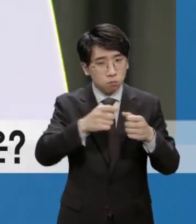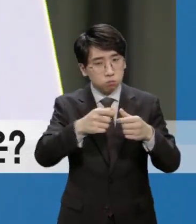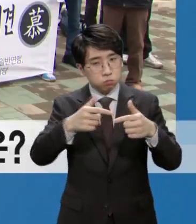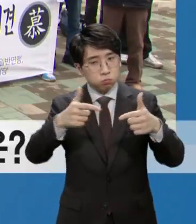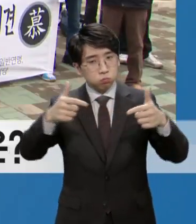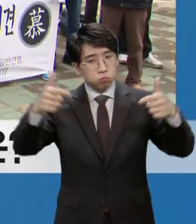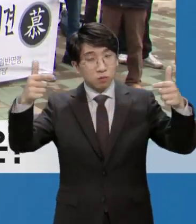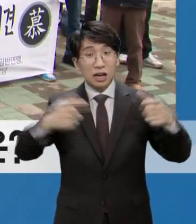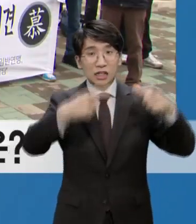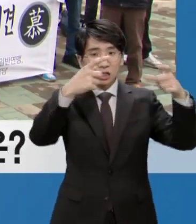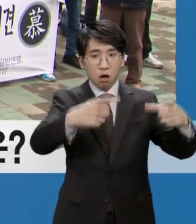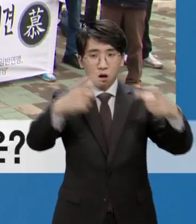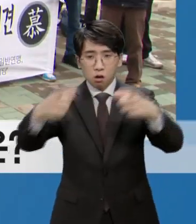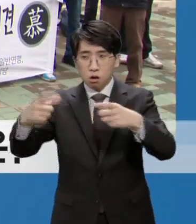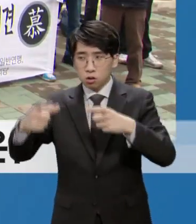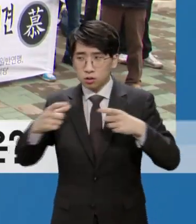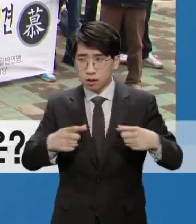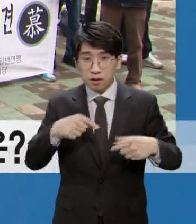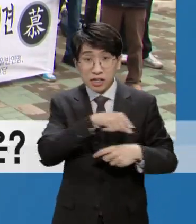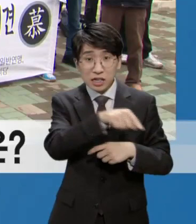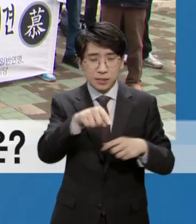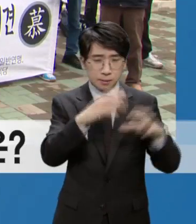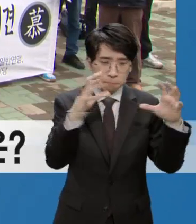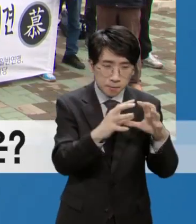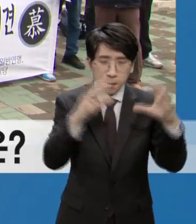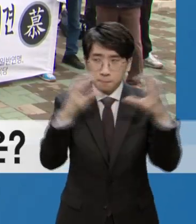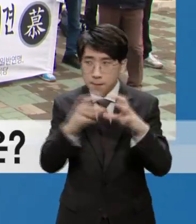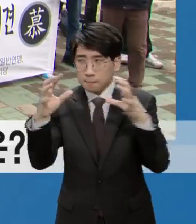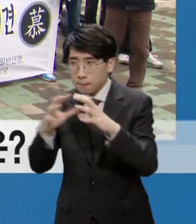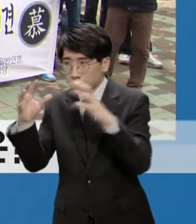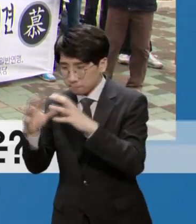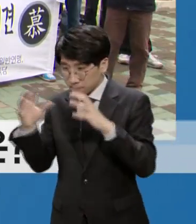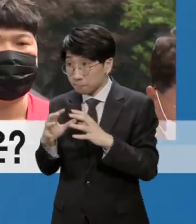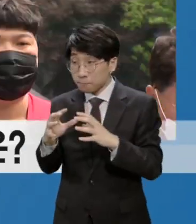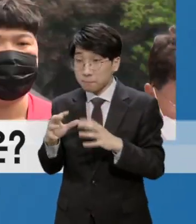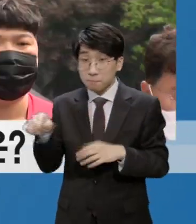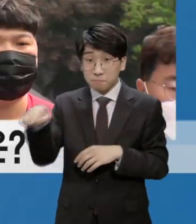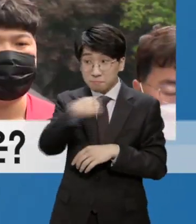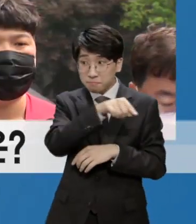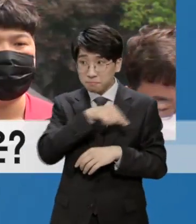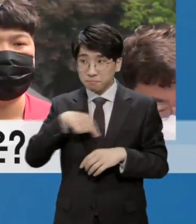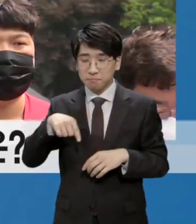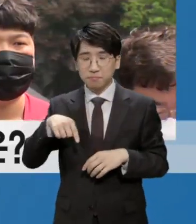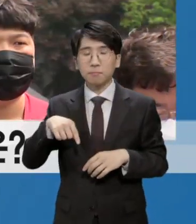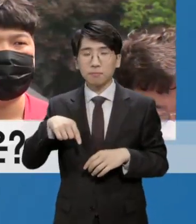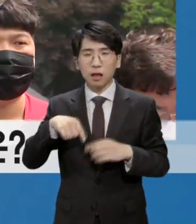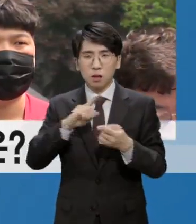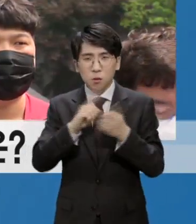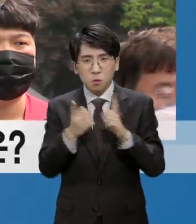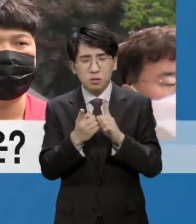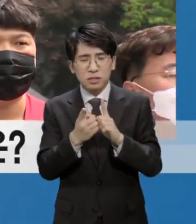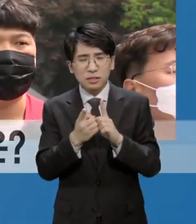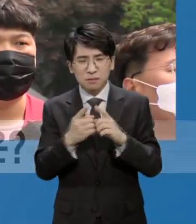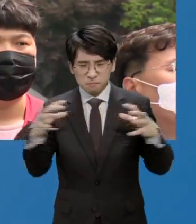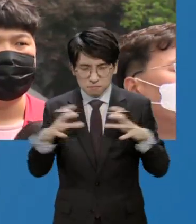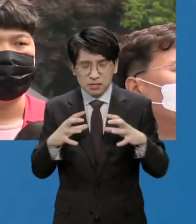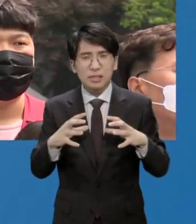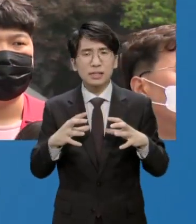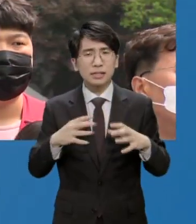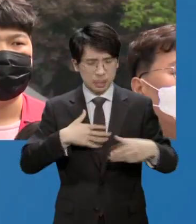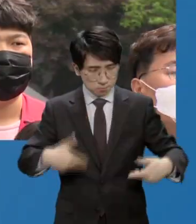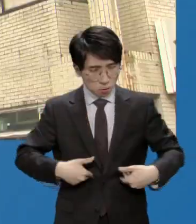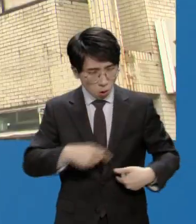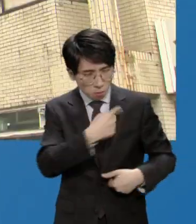그리고 각 지자체별로 이런 모임들이 운영이 될 거예요. 네. 그럼 거기서 뭐 이런 열악한 부분들에 대해서 목소리도 낼